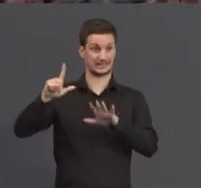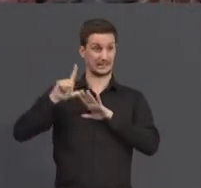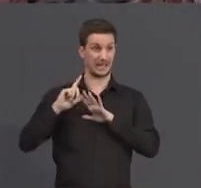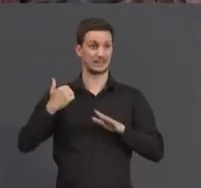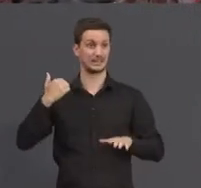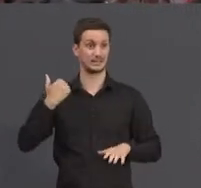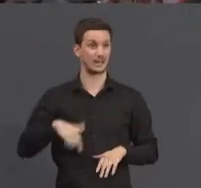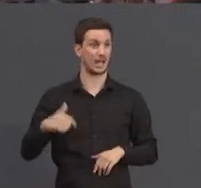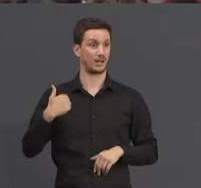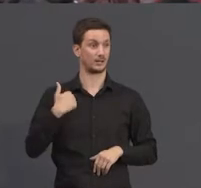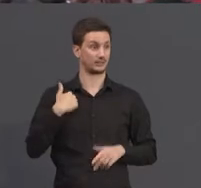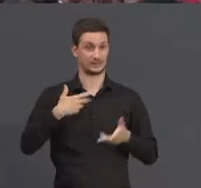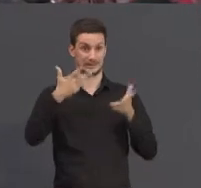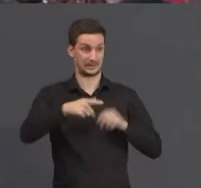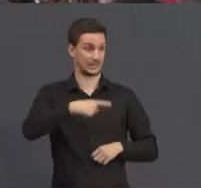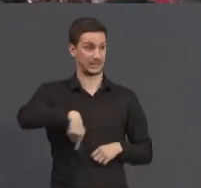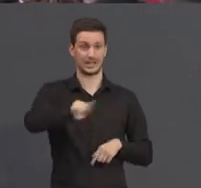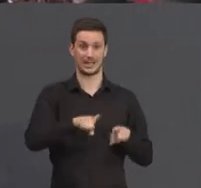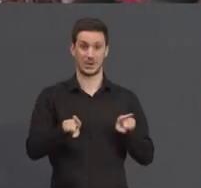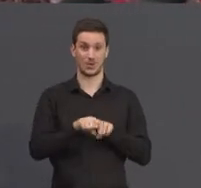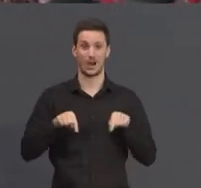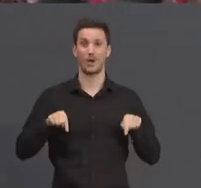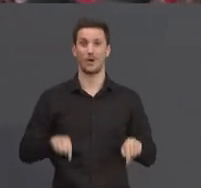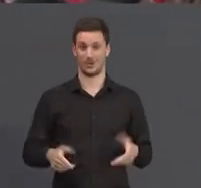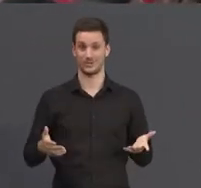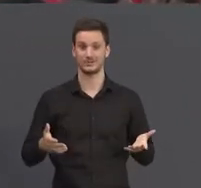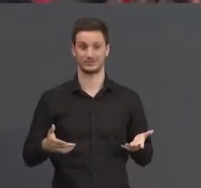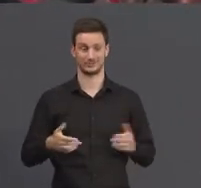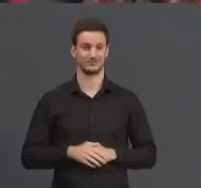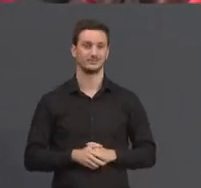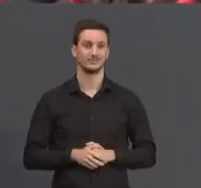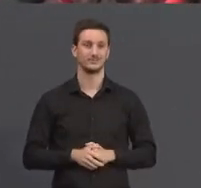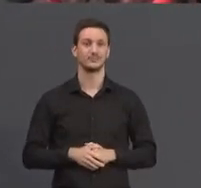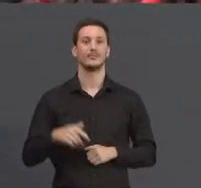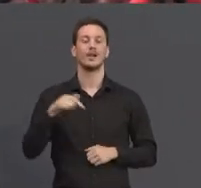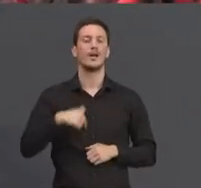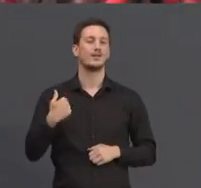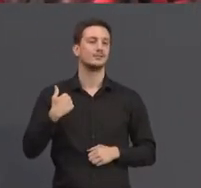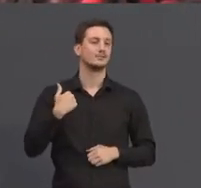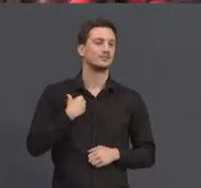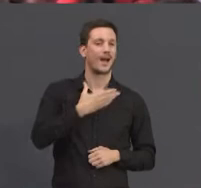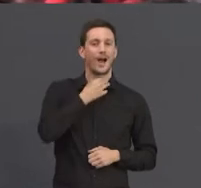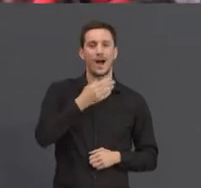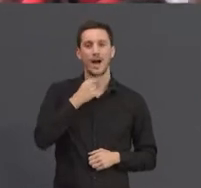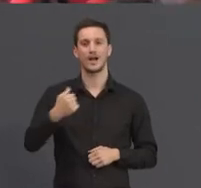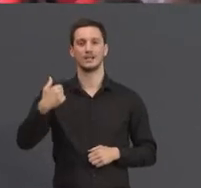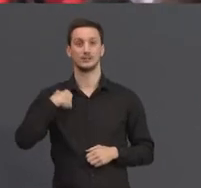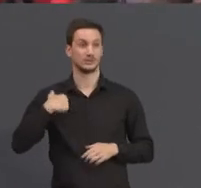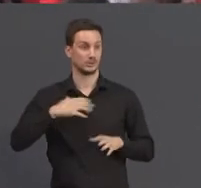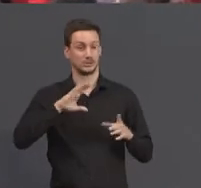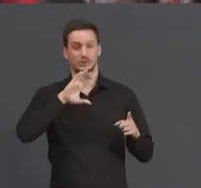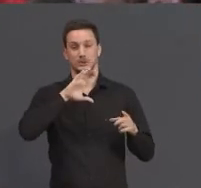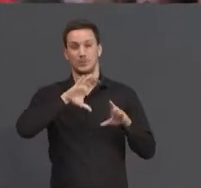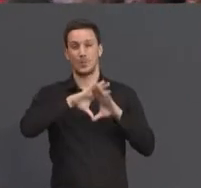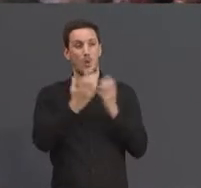Ja fa set anys, estava assegut, com vosaltres avui, en aquest pati. Amb ganes de menjar-me el món, i